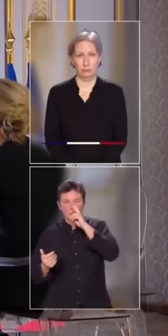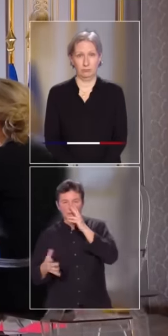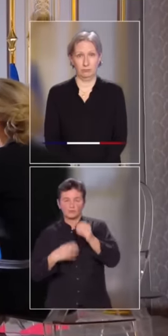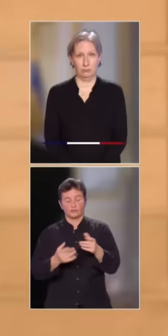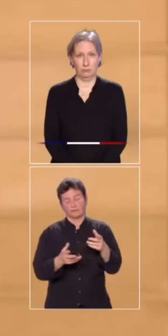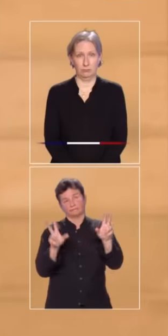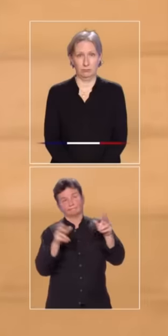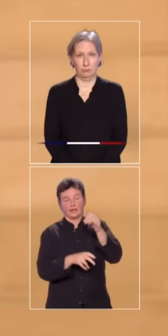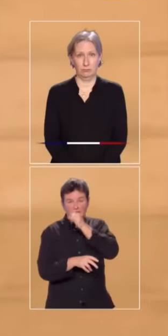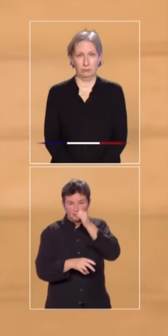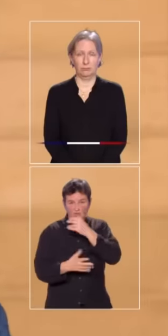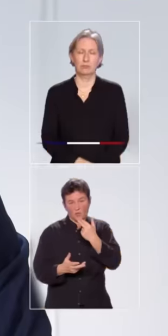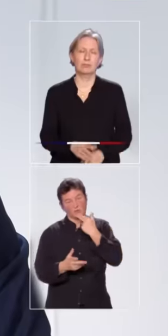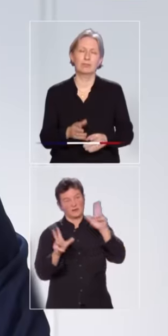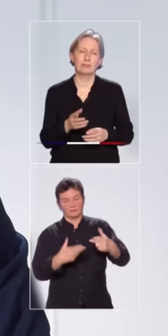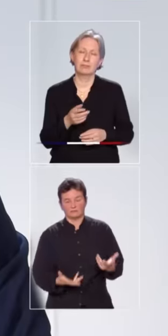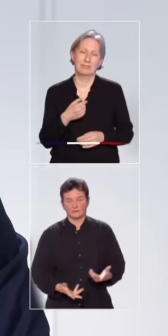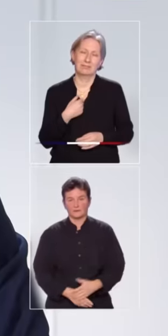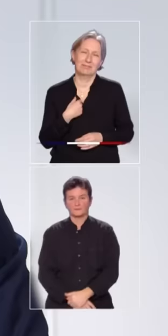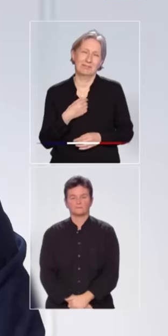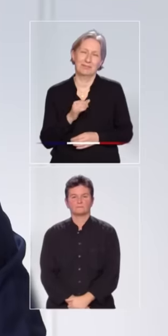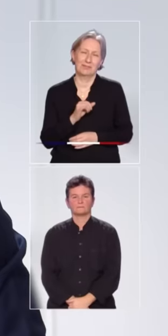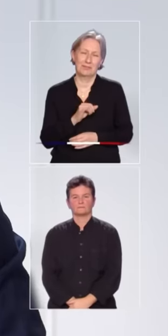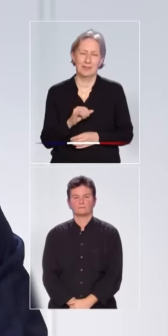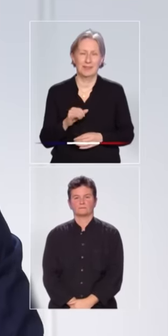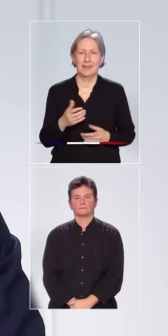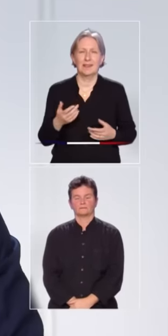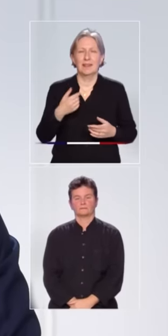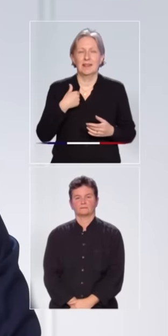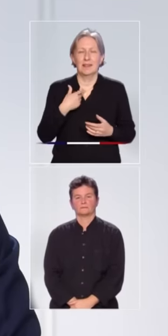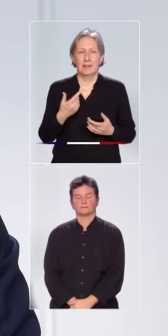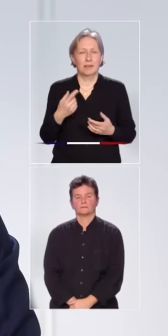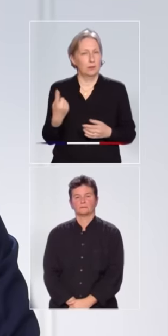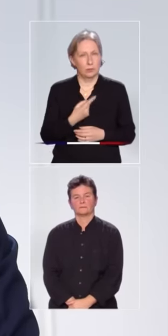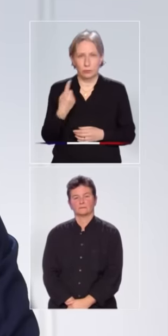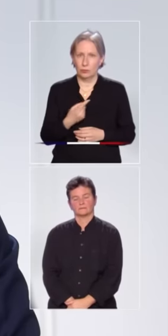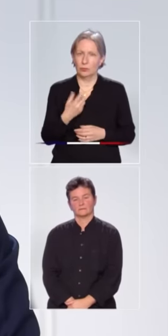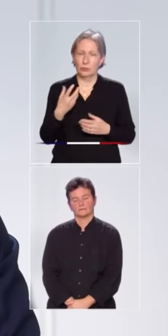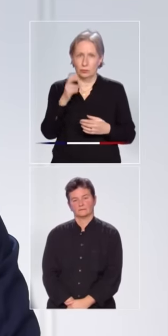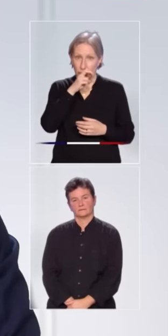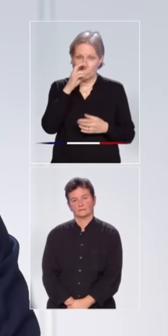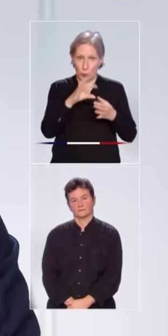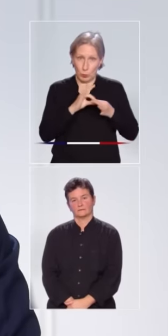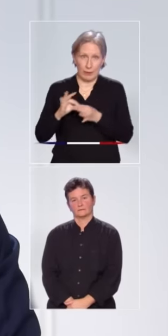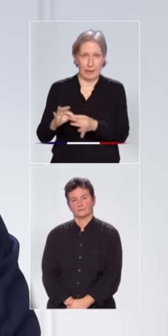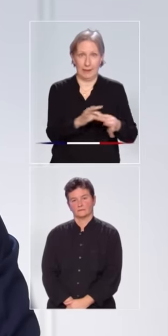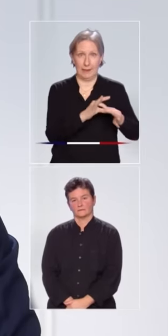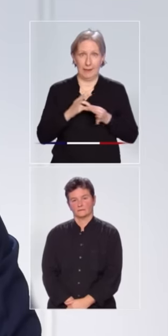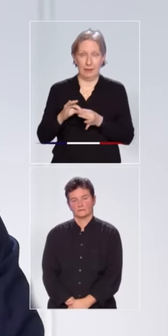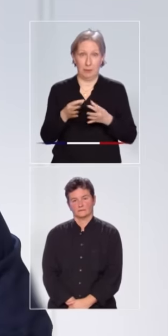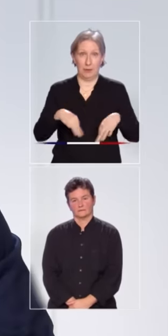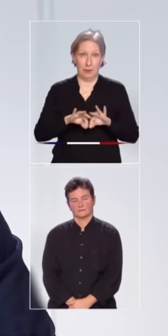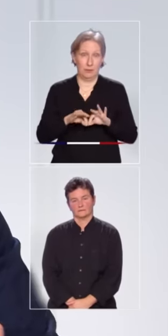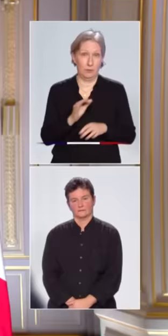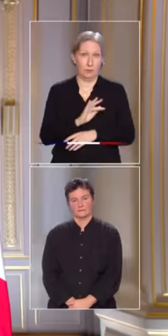comme on aurait pu le dire il y a quelques d'abord, décennies. J'aurais jamais... Vous savez, j'ai constamment cherché à tenir l'unité du pays, depuis le